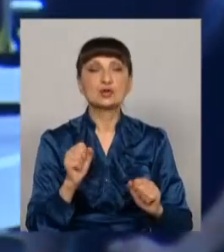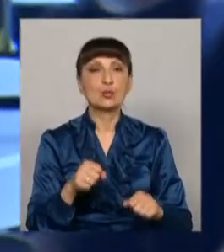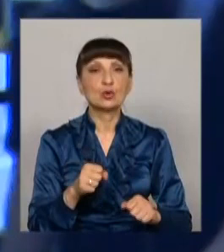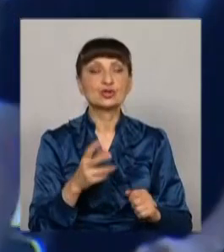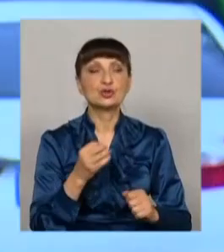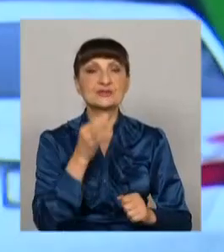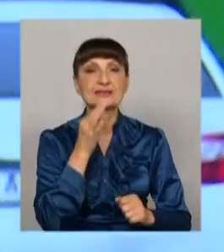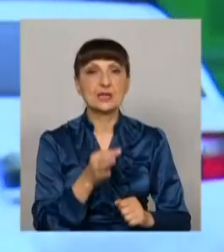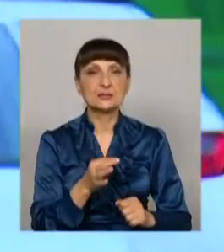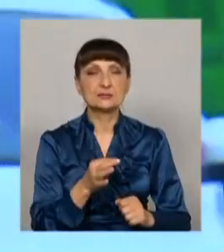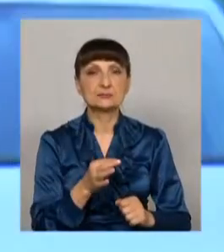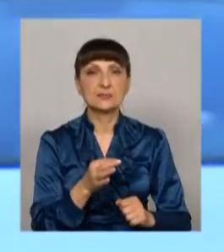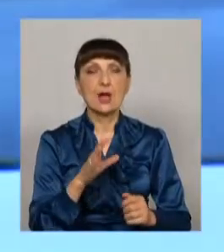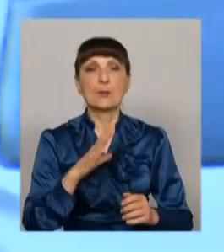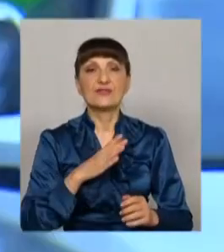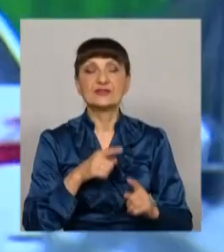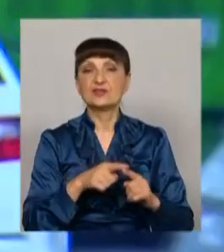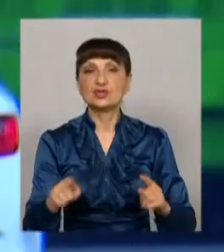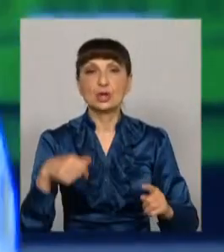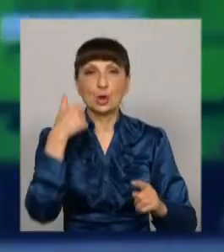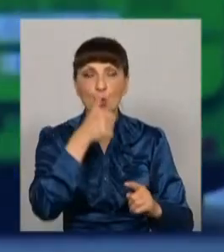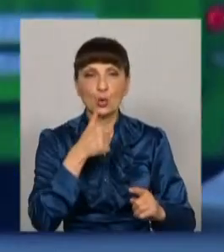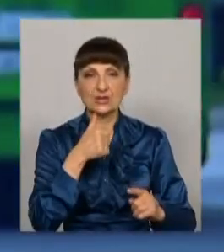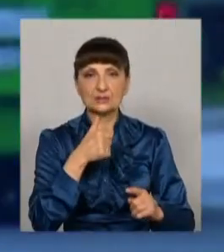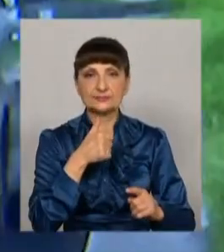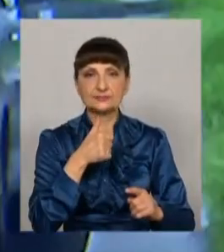остановиться. Там бывает, в течение года в основном